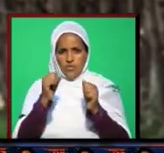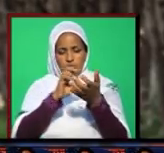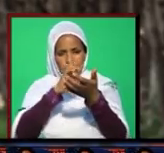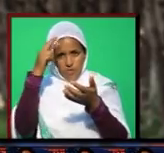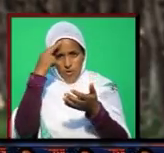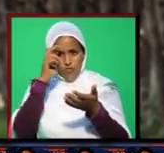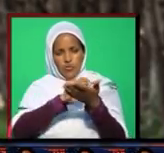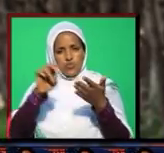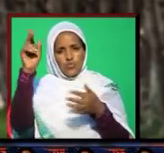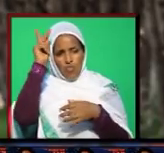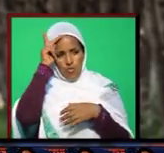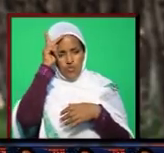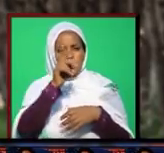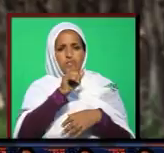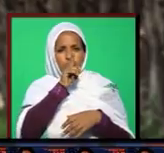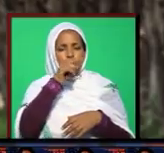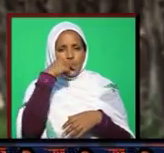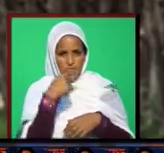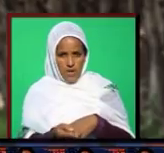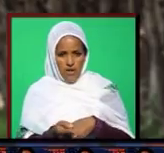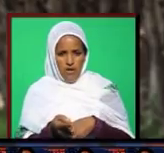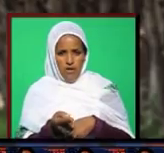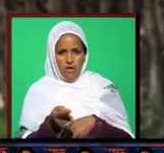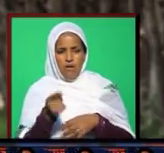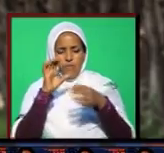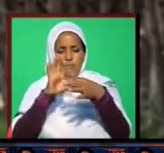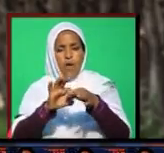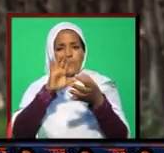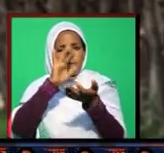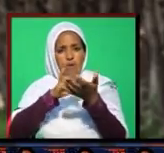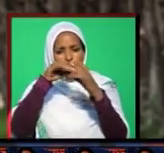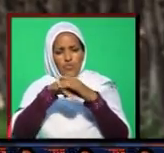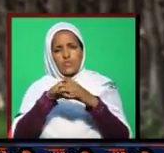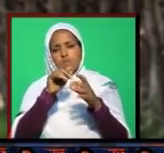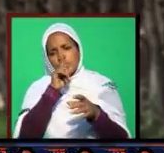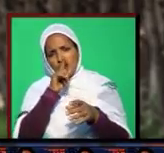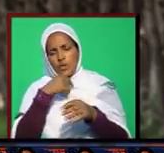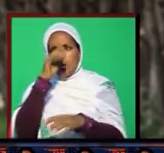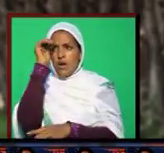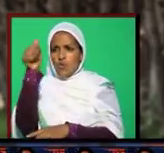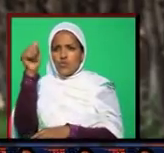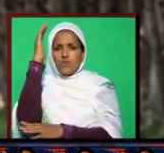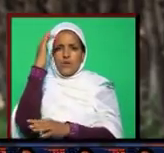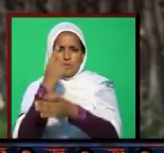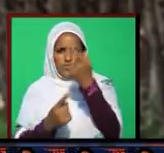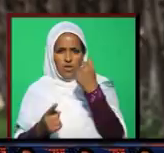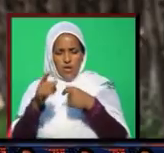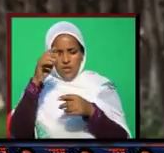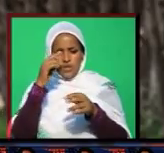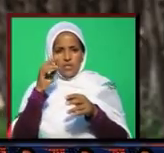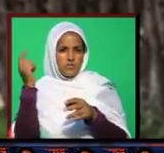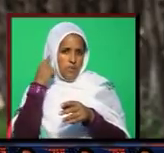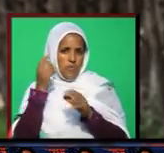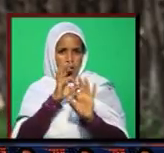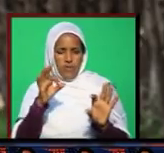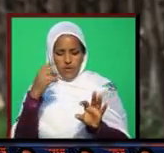ምክንያቱም ቅዱስ ጳውሎስ ዝም ይበል በማኅበር መካከል ዝም ይበል ለራስና ለእግዚአብሔር ብቻ። ለምን